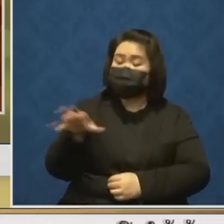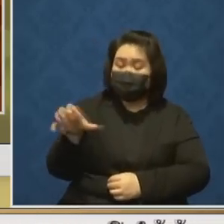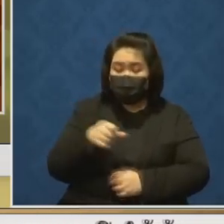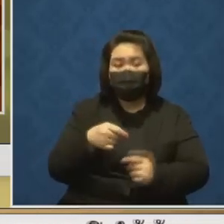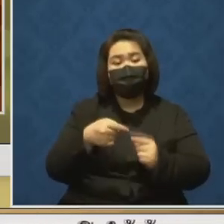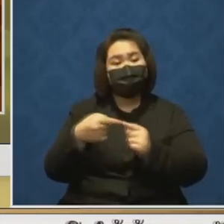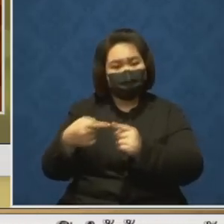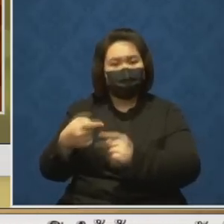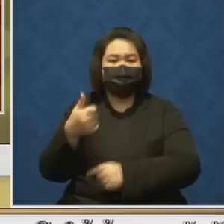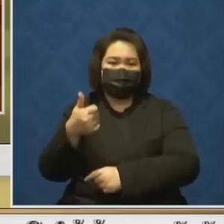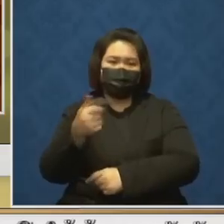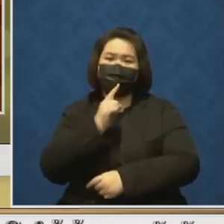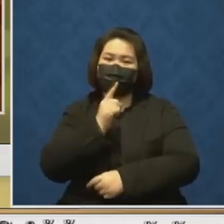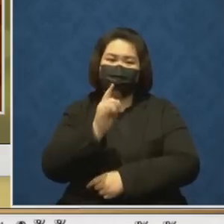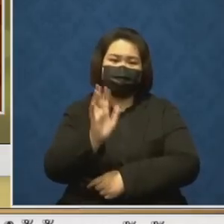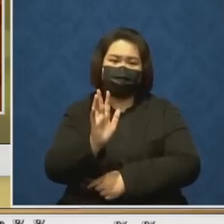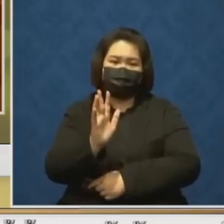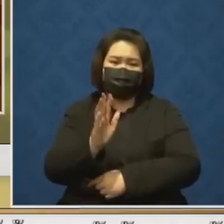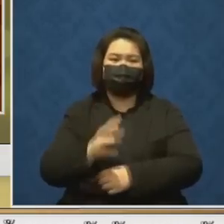อเอามาสารต่อดฉัไมได้ว่าอะไร